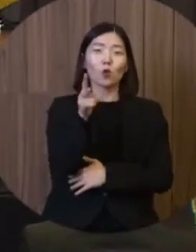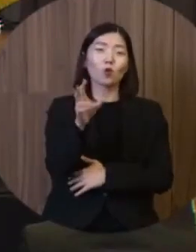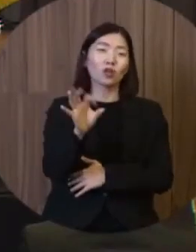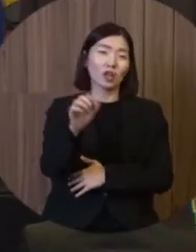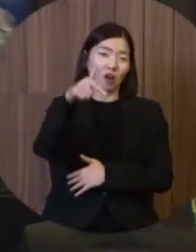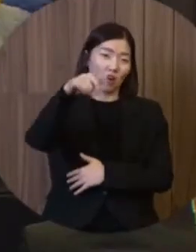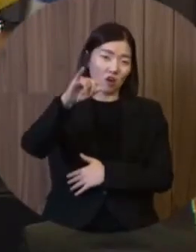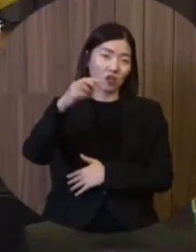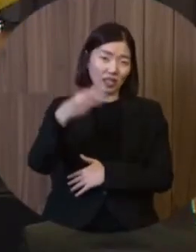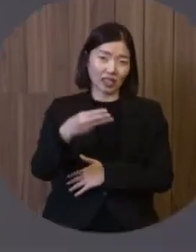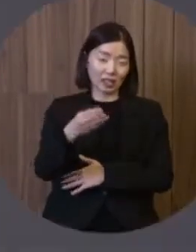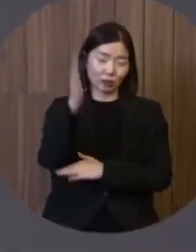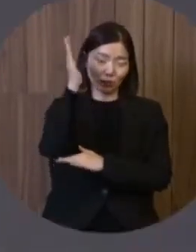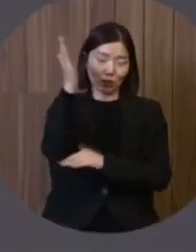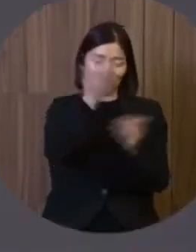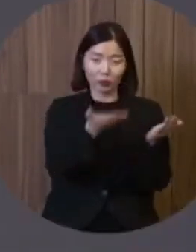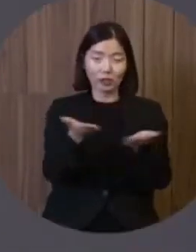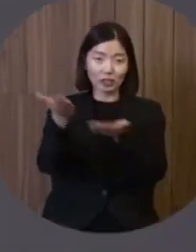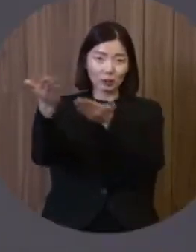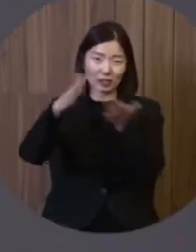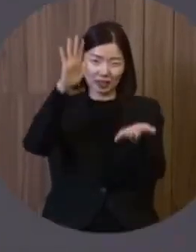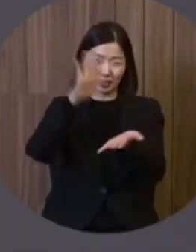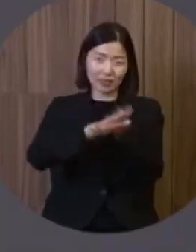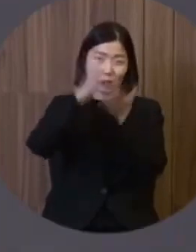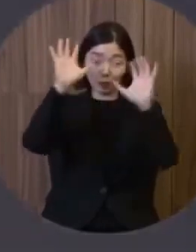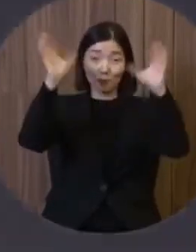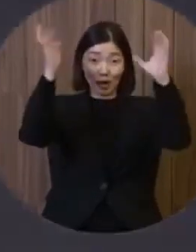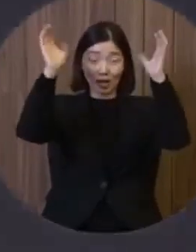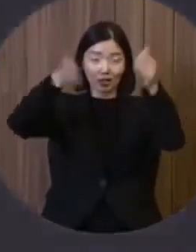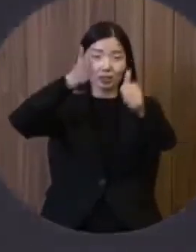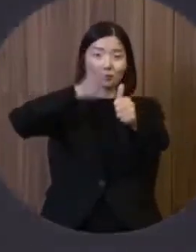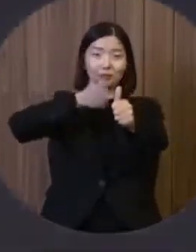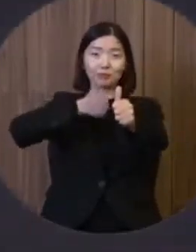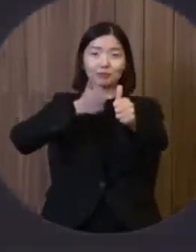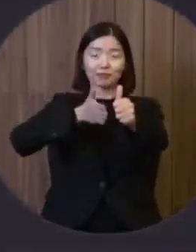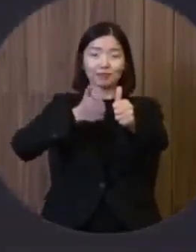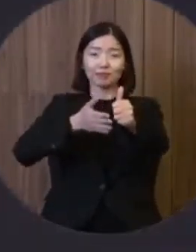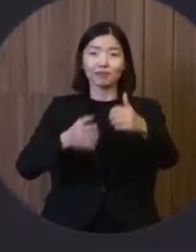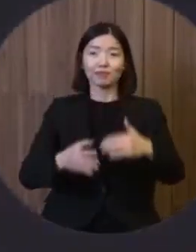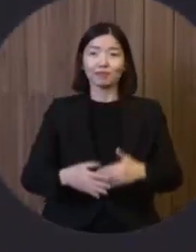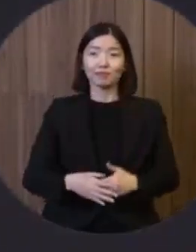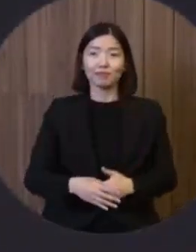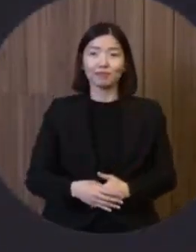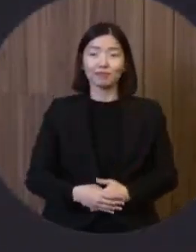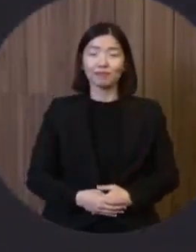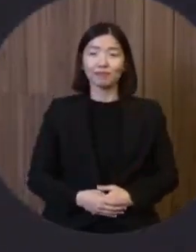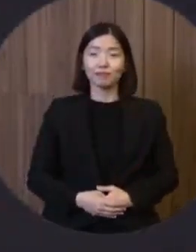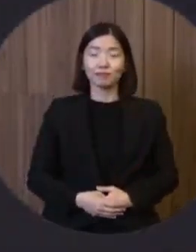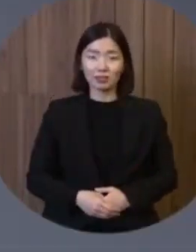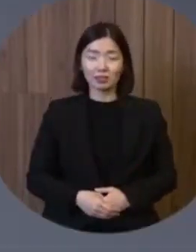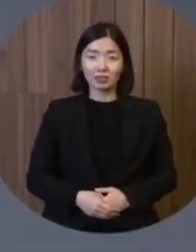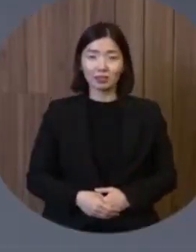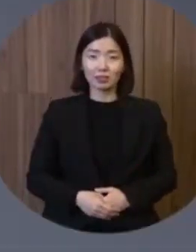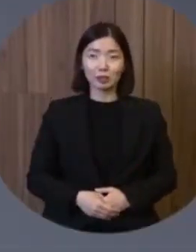후보 연설이 있겠습니다. 여러분 뜨거운 박수로 맞으시면 대단히 감사하겠습니다.